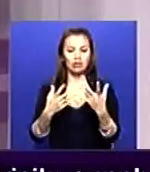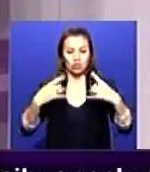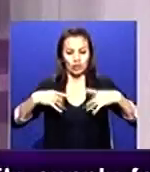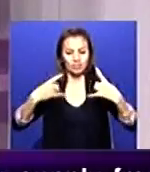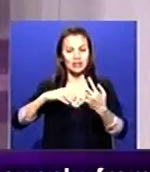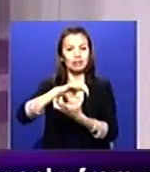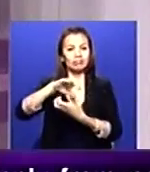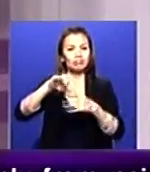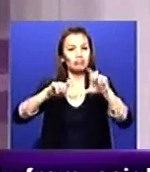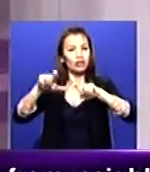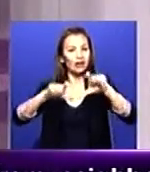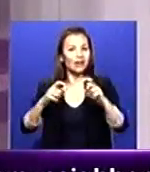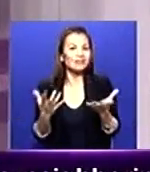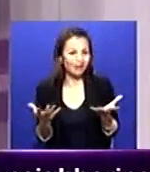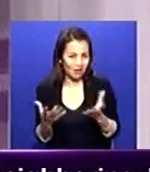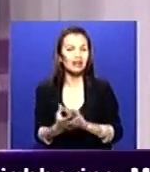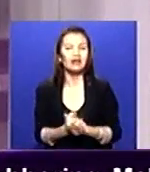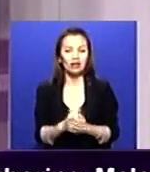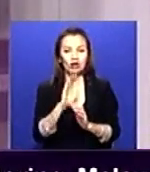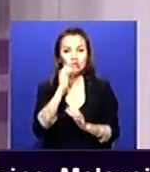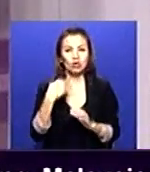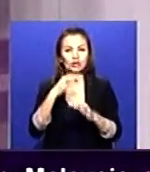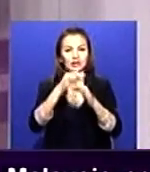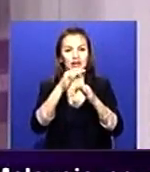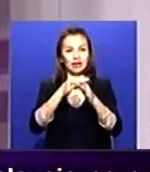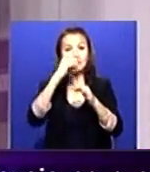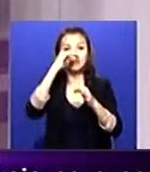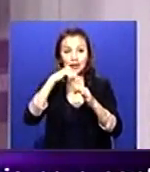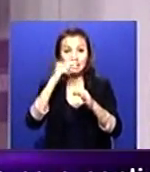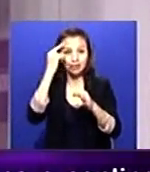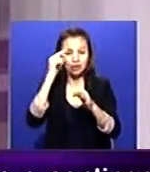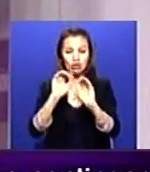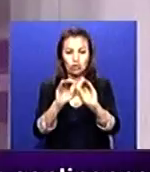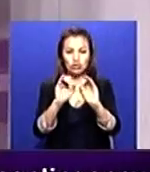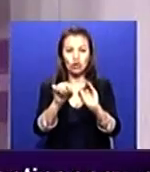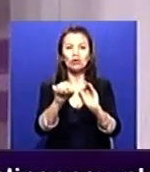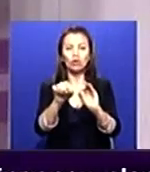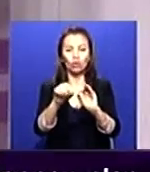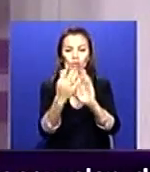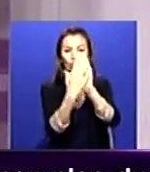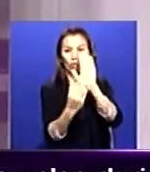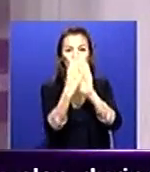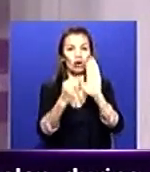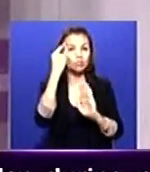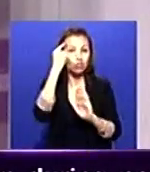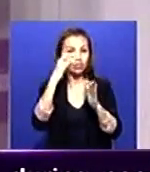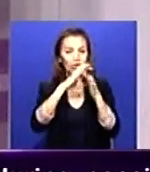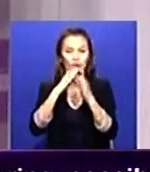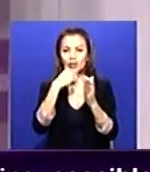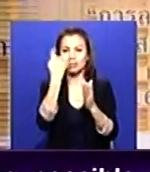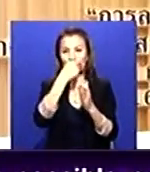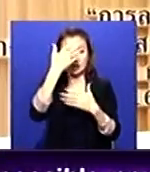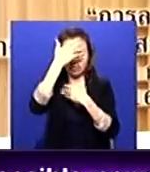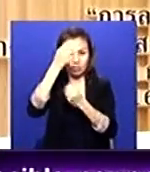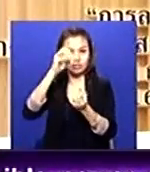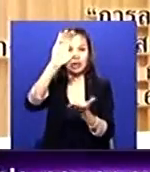าคมบริษัทจดทะเบียนไทยร่วมกับธนาคารแห่งประเทศไทยเพื่อให้เป็นความรู้กับบริษัทจดทะเบียนแล้วก็นักลงทุนที่มีความสนใจจะเข้าไปลงทุนในต่างประเทศน